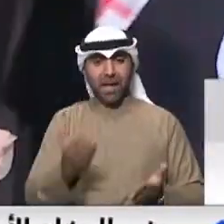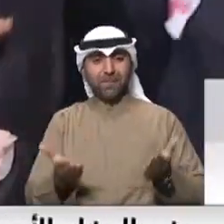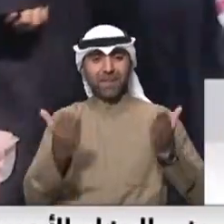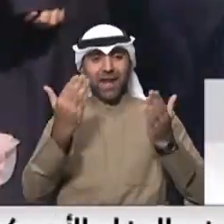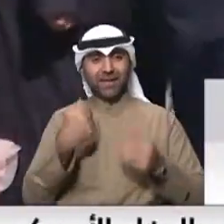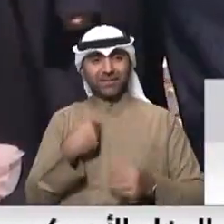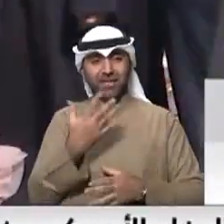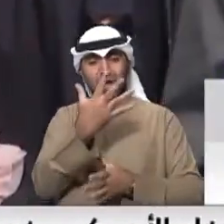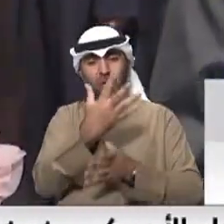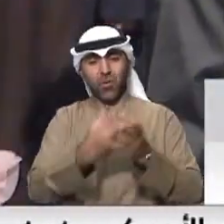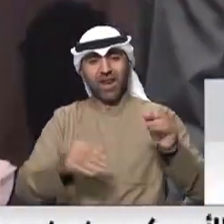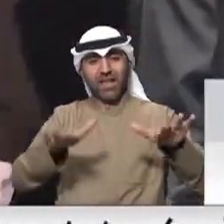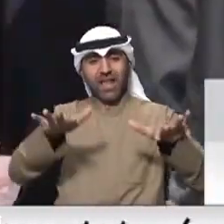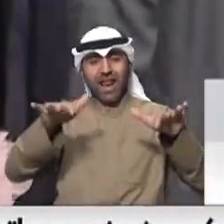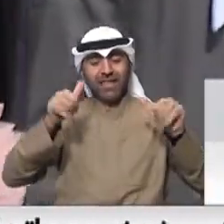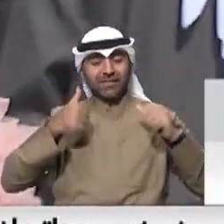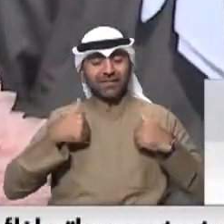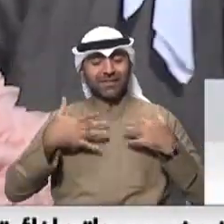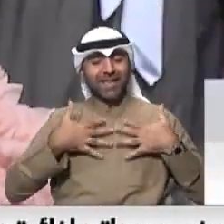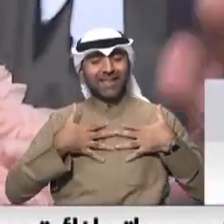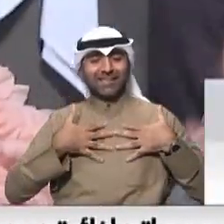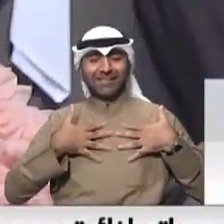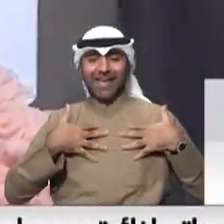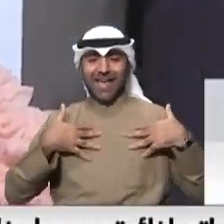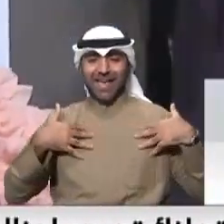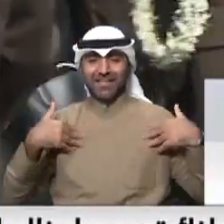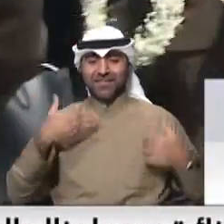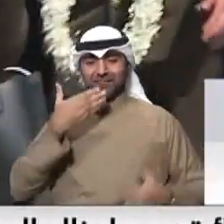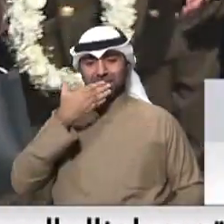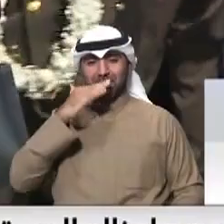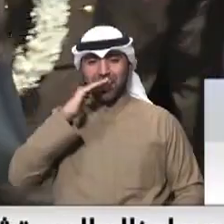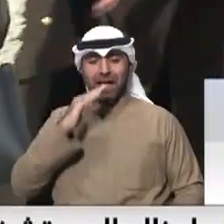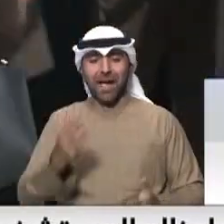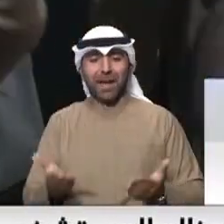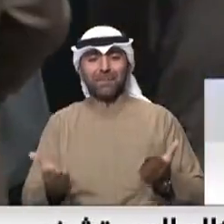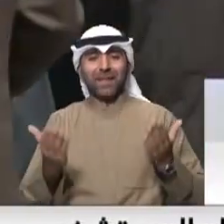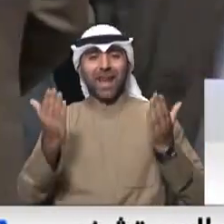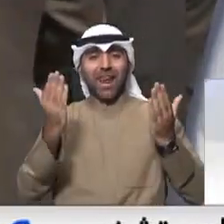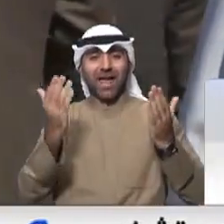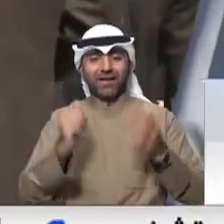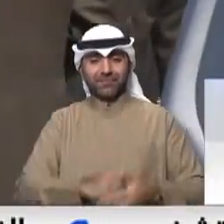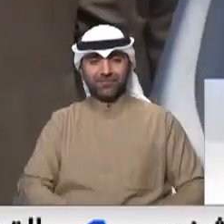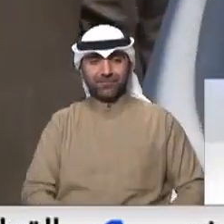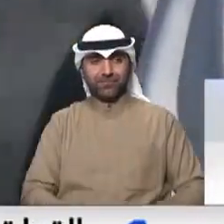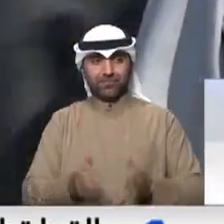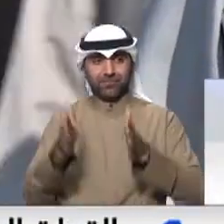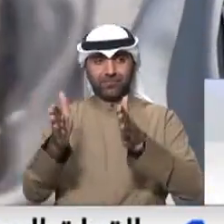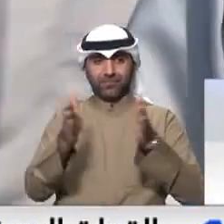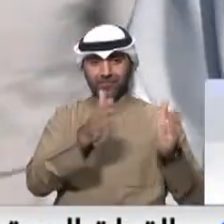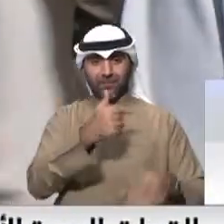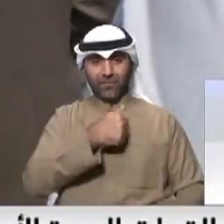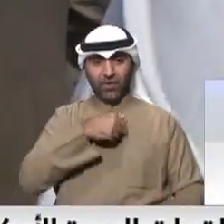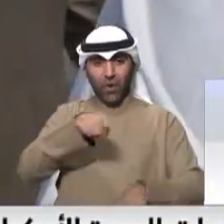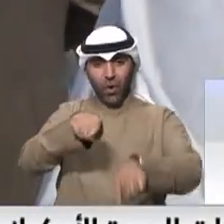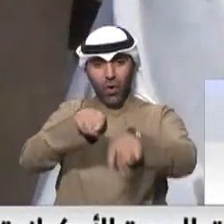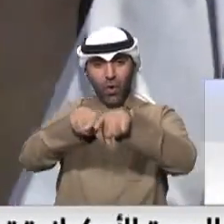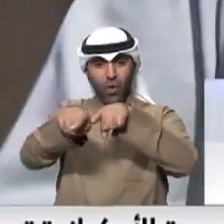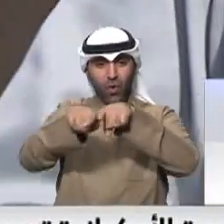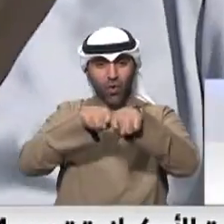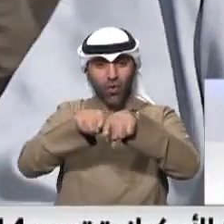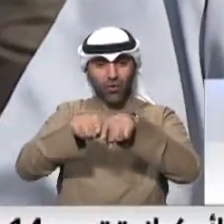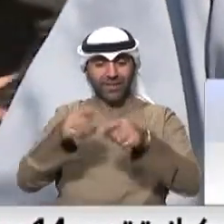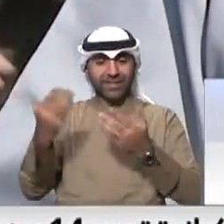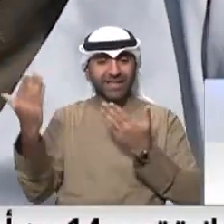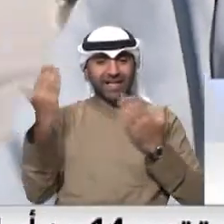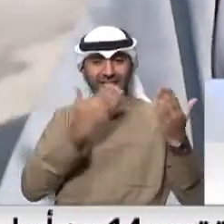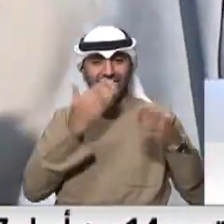صراحة وشعور لا يوصف والحمد لله والشكر. تخرج أخوي سلمان عسى الله يوفقه ويستعمله في